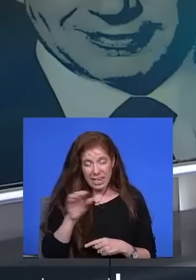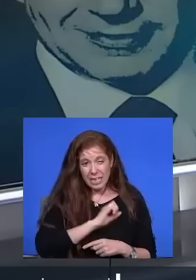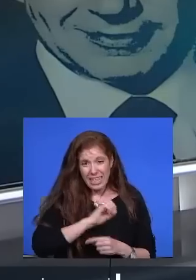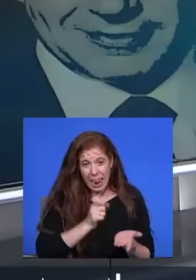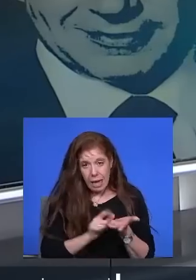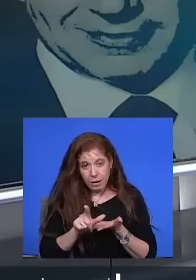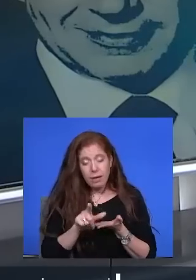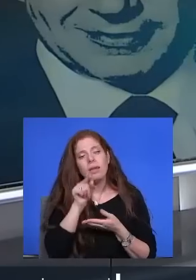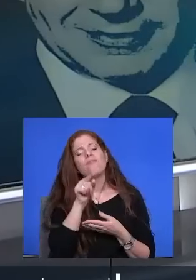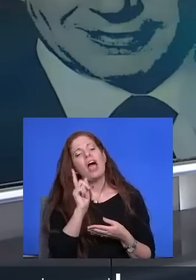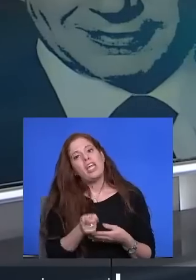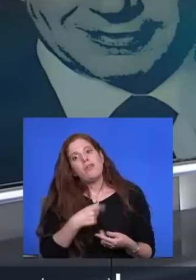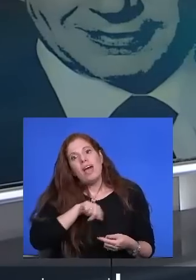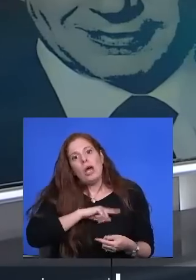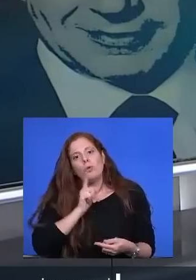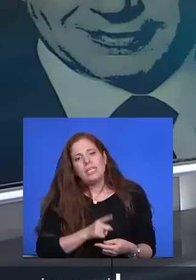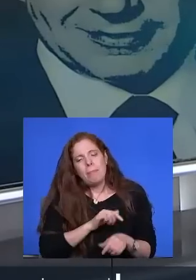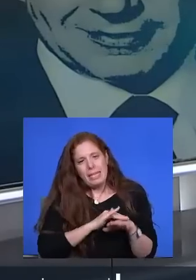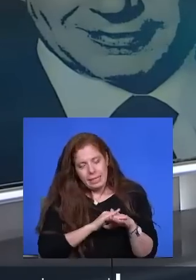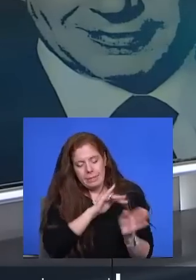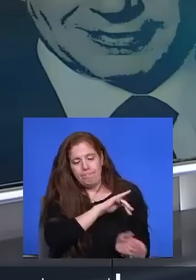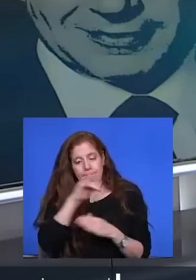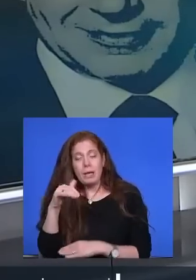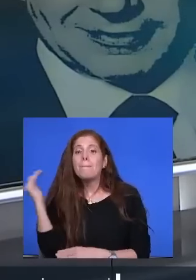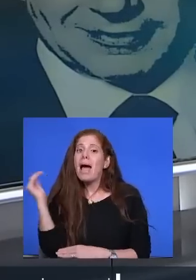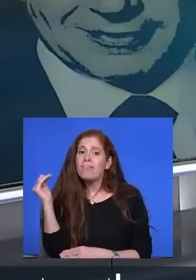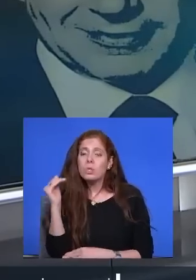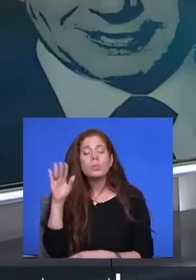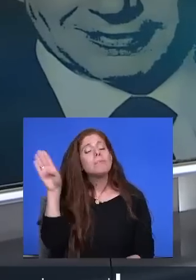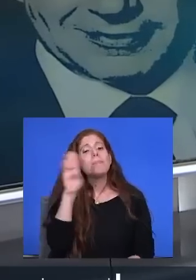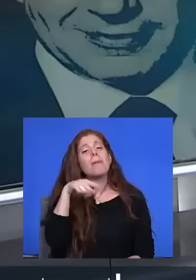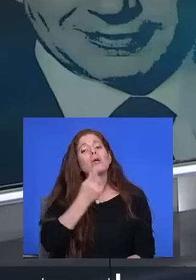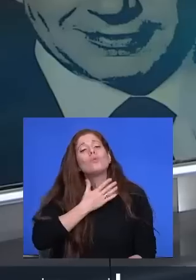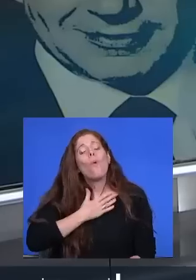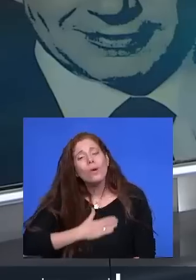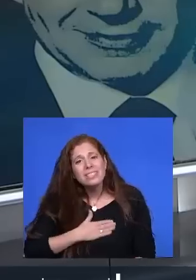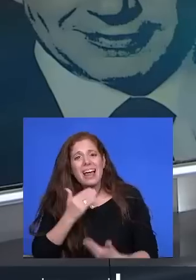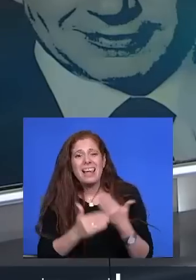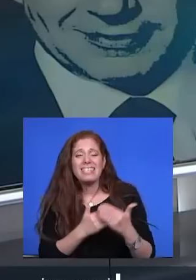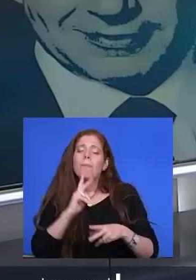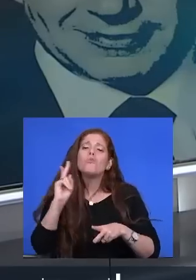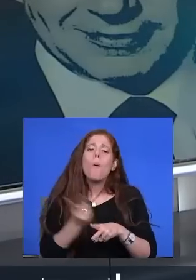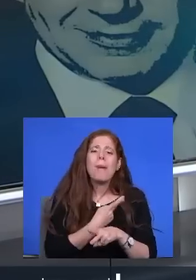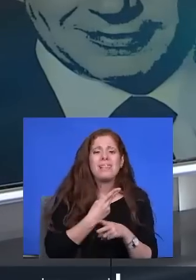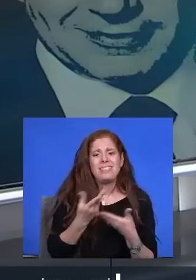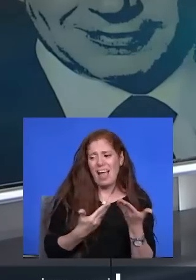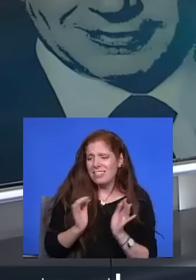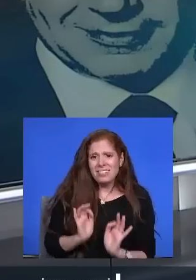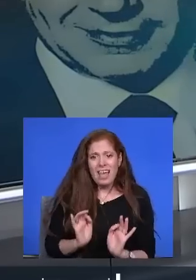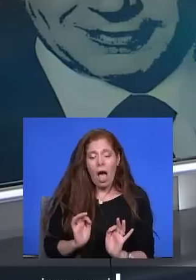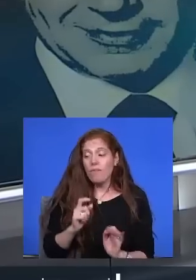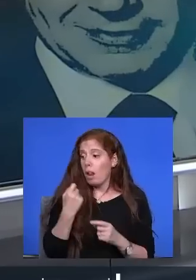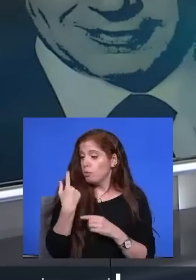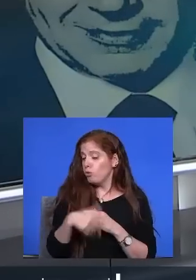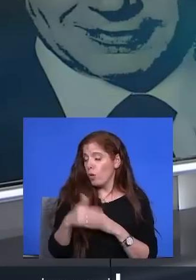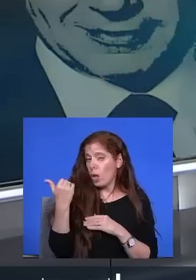צריכים להתנצל. בגזרת ערב הסעודית, נתניהו הצהיר שהוא רוצה לקדם איתם נורמליזציה, אבל בשבועות האחרונים הסעודים על